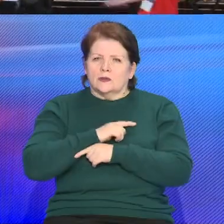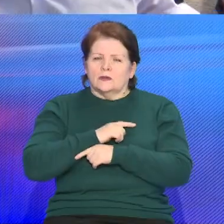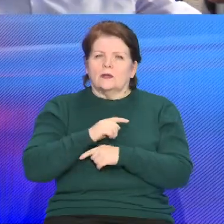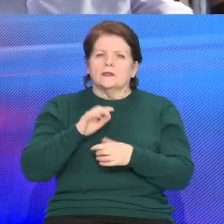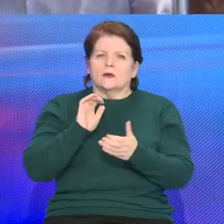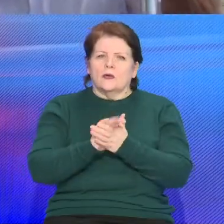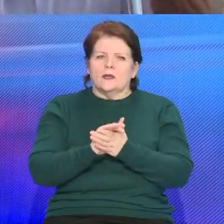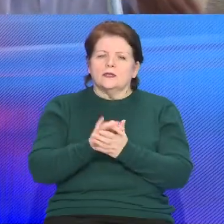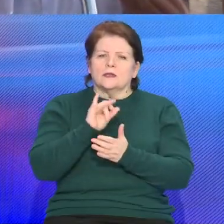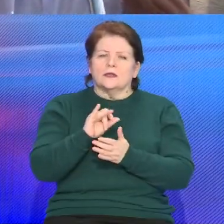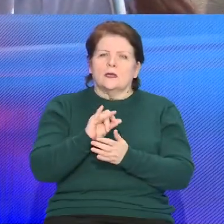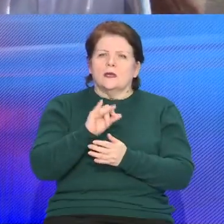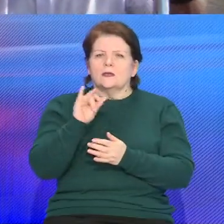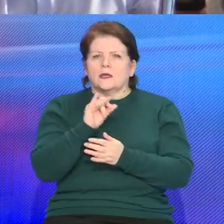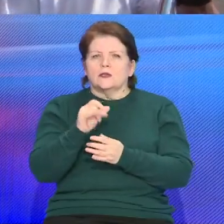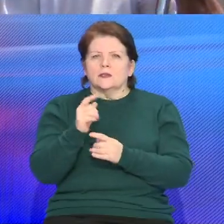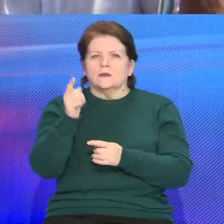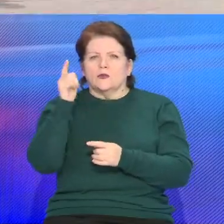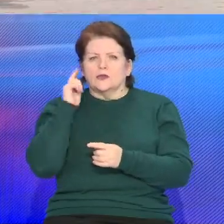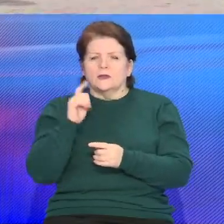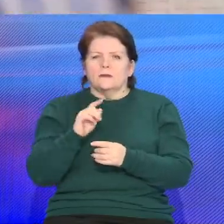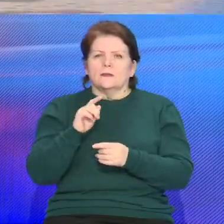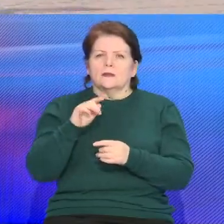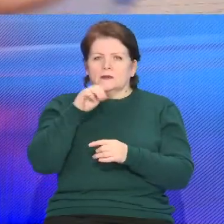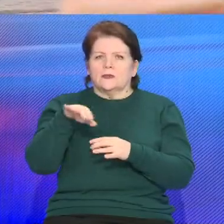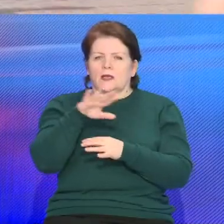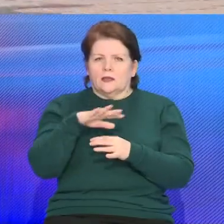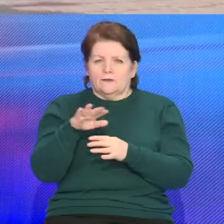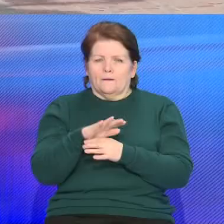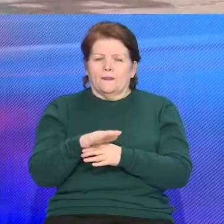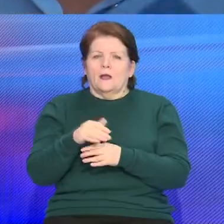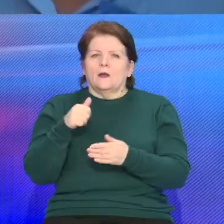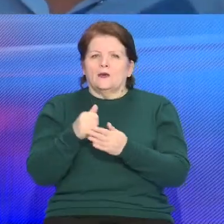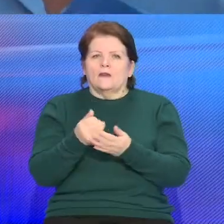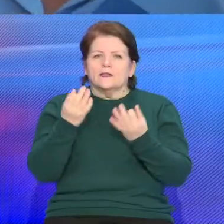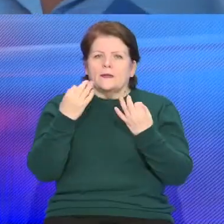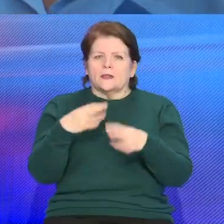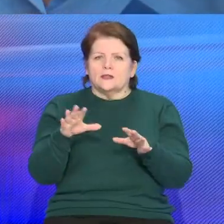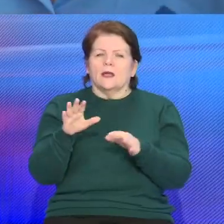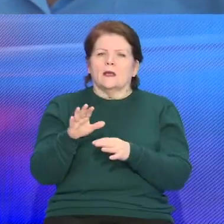краін. Далучаліся яны і да святкавання ў Мінску чарговай гадавіны вызвалення нашай